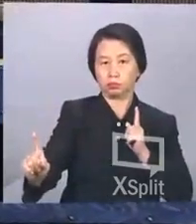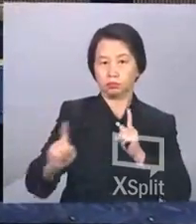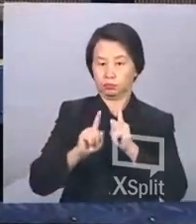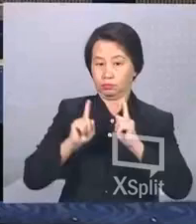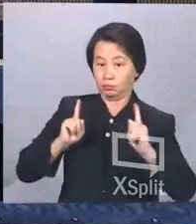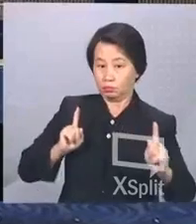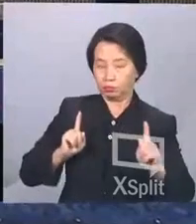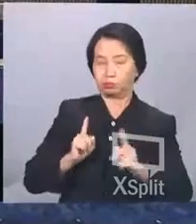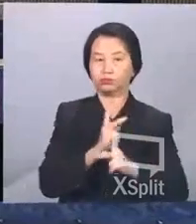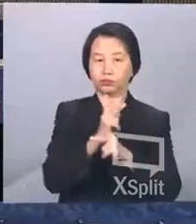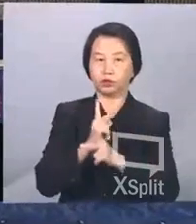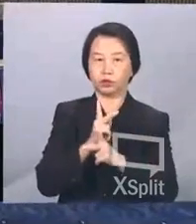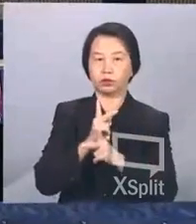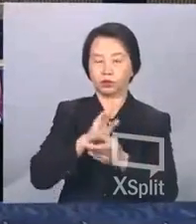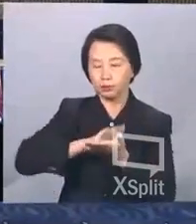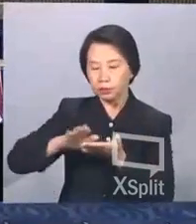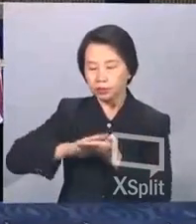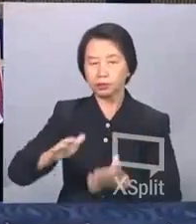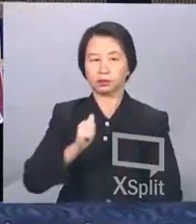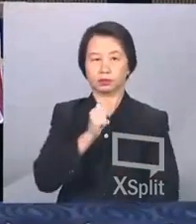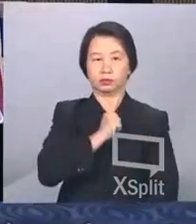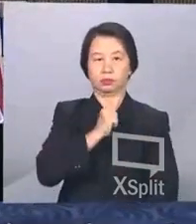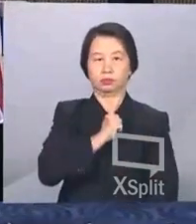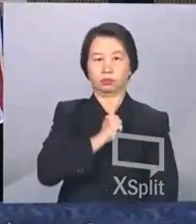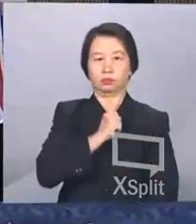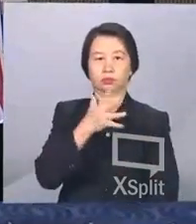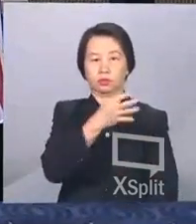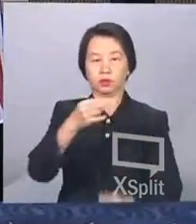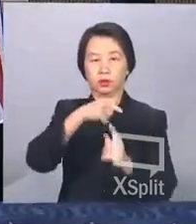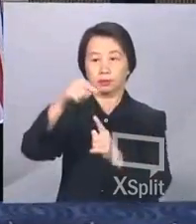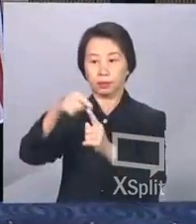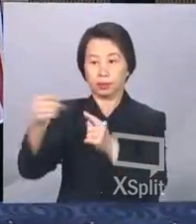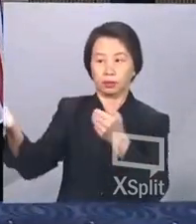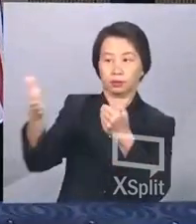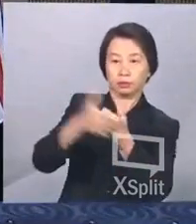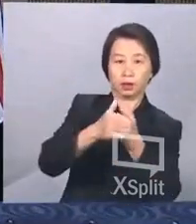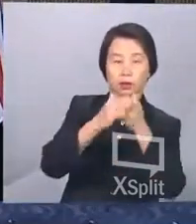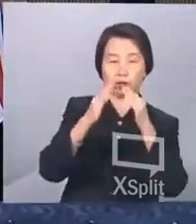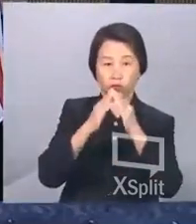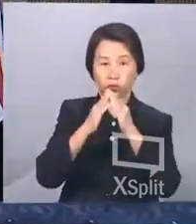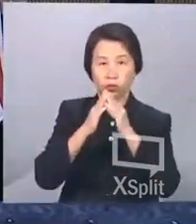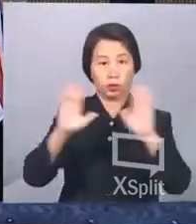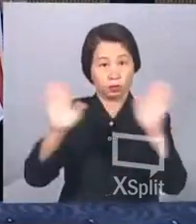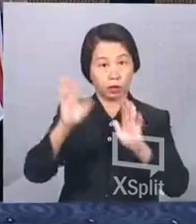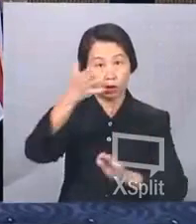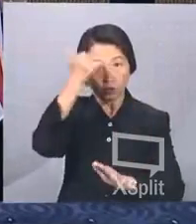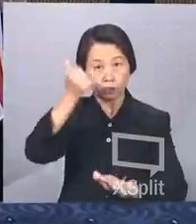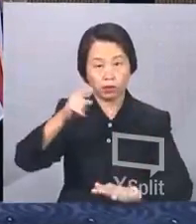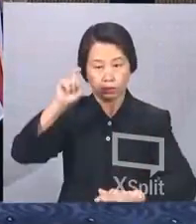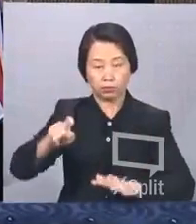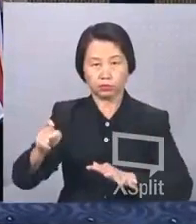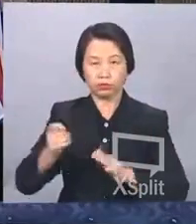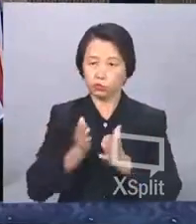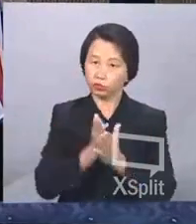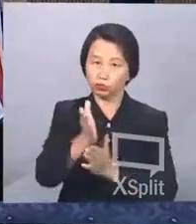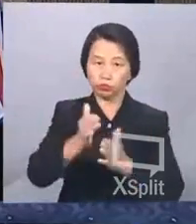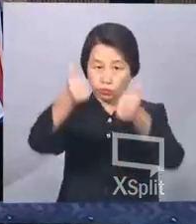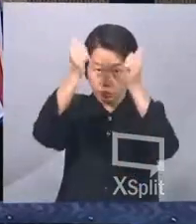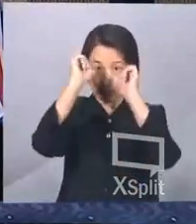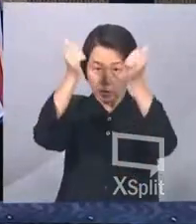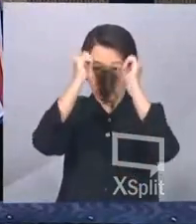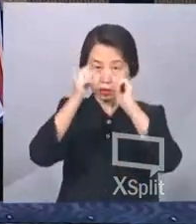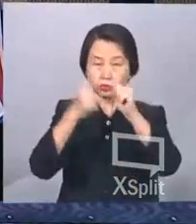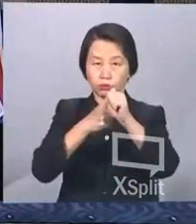jaga kebersihan diri dan apabila balik ke rumah Jangan lupa mandi dulu kemudian barulah